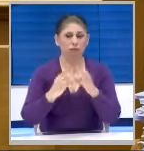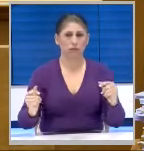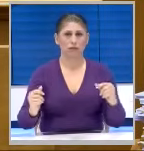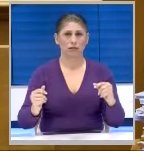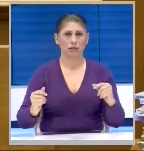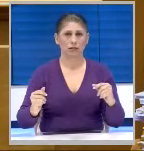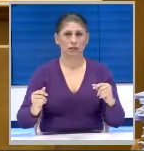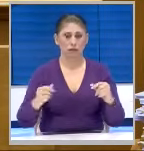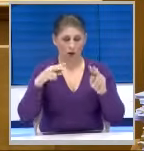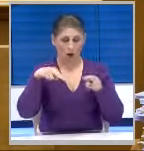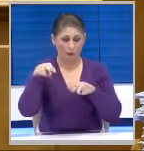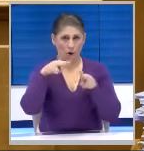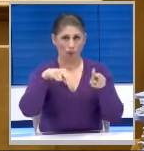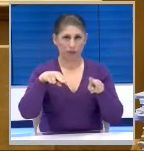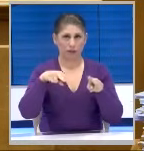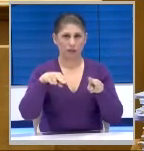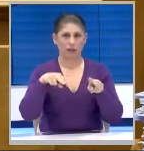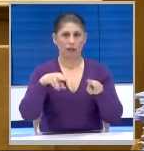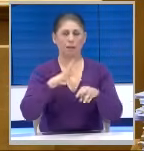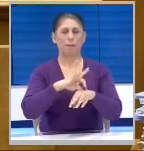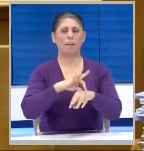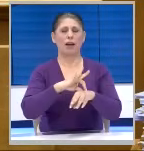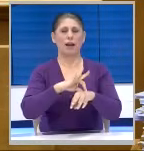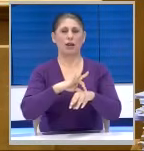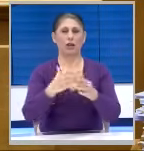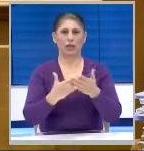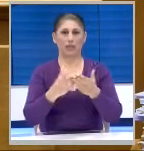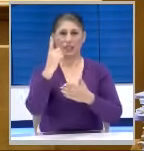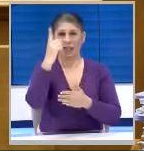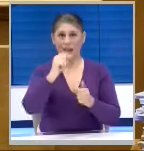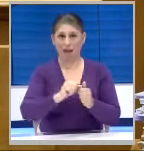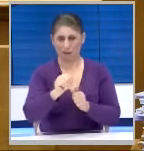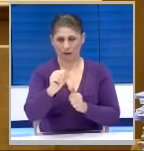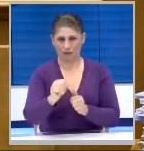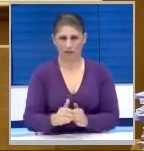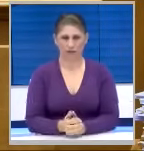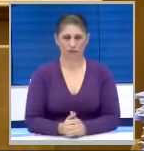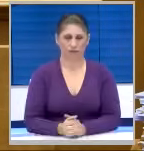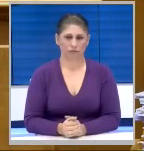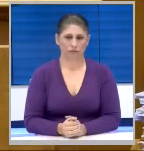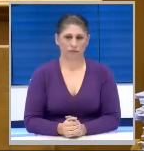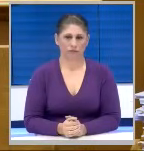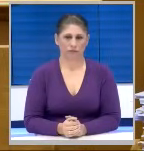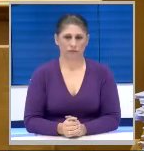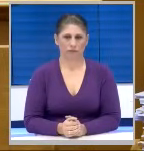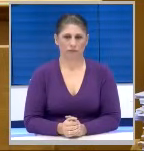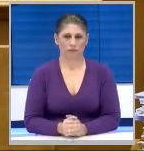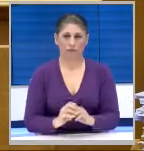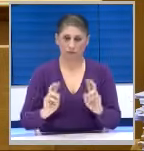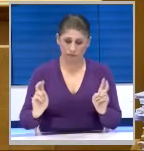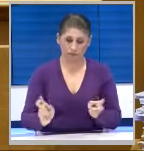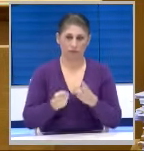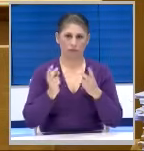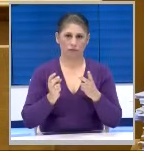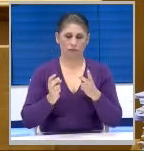ο επόπτης με αναρρωτική άδεια για ένα μήνα και αποκαλύπτονταν